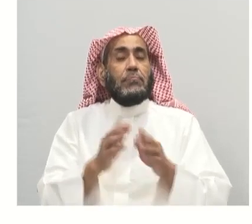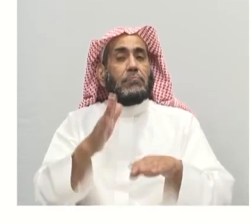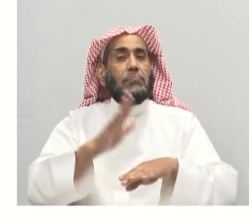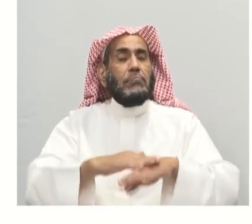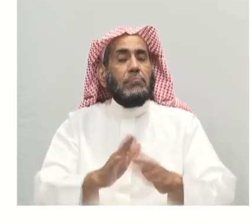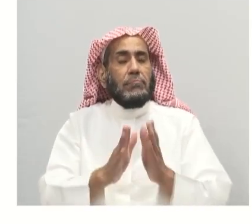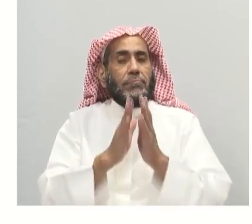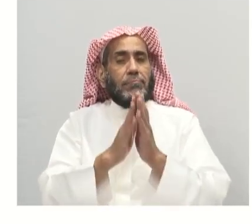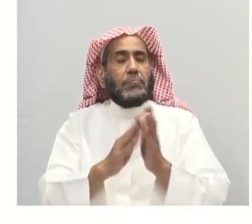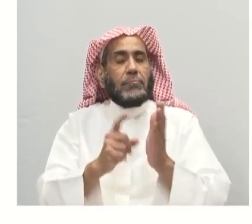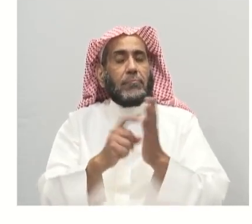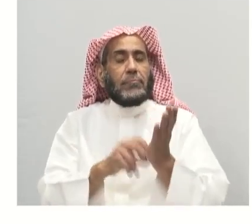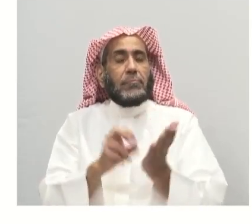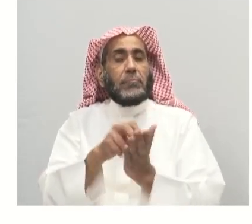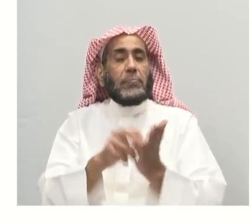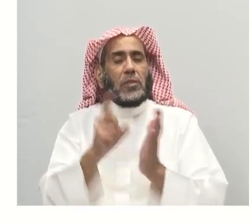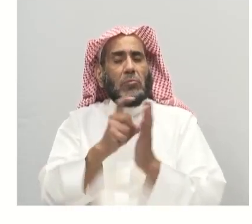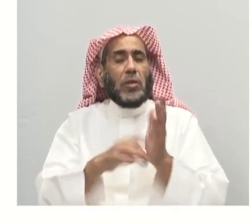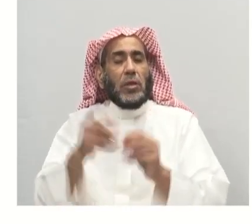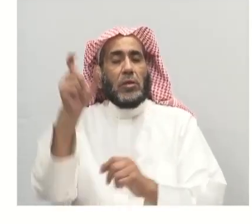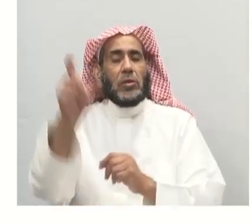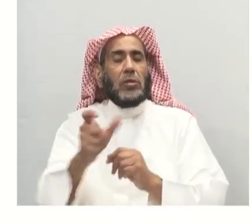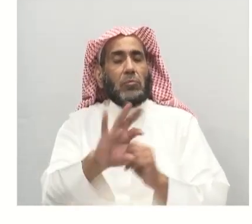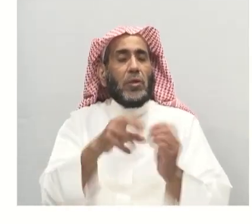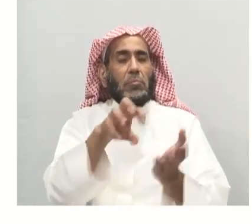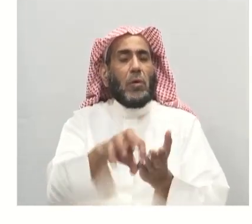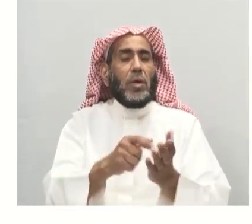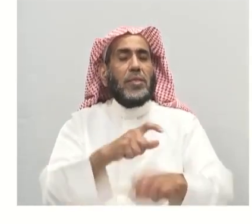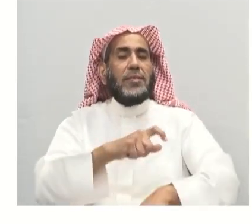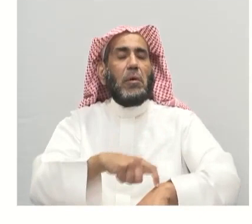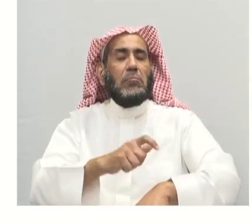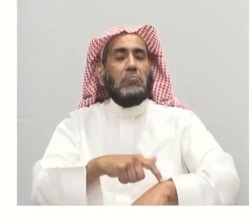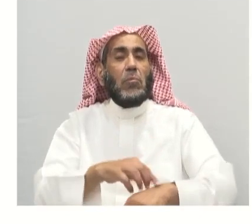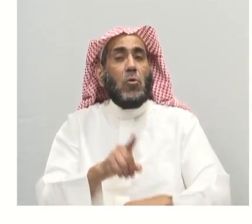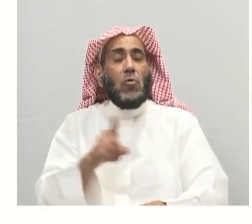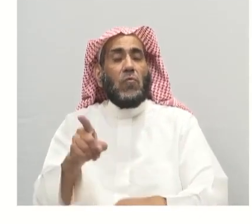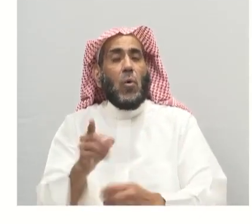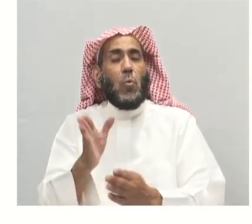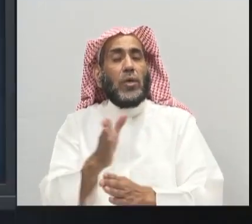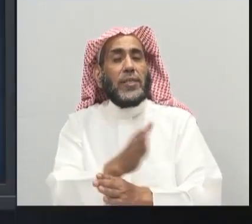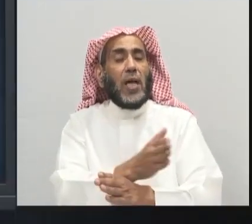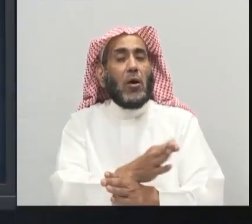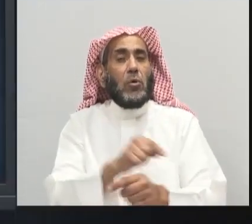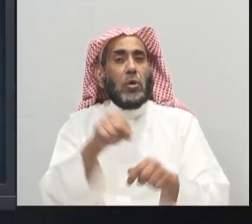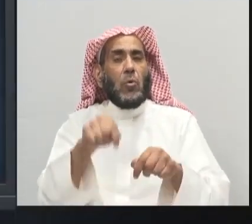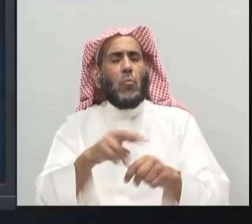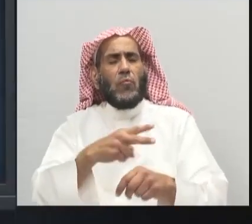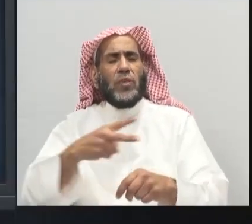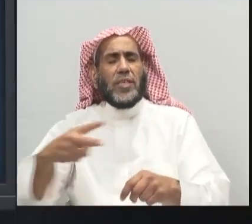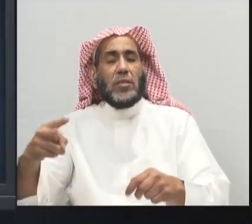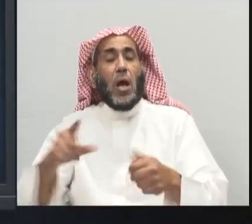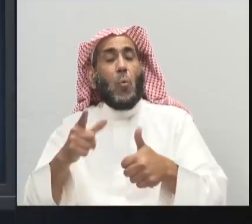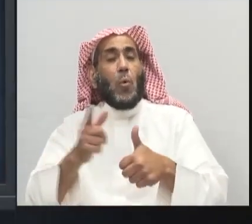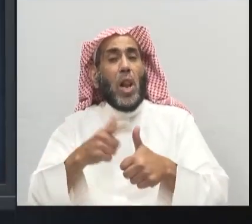يتم تحديد تطبيق القاعده القانونيه من حيث الاشخاص ومن حيث المكان ومن حيث الزمان فهو نطاقه يكون في عده امور